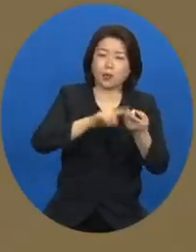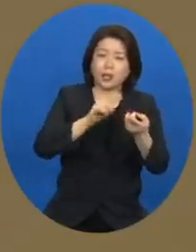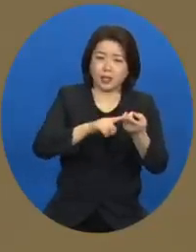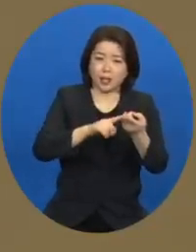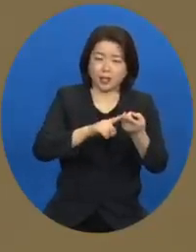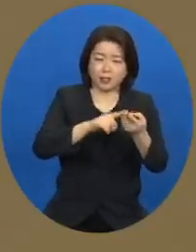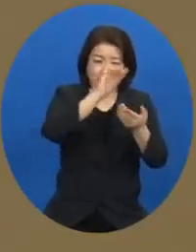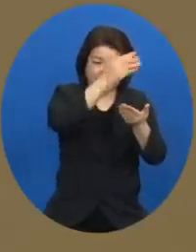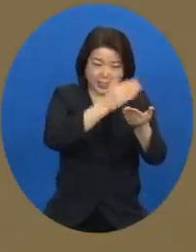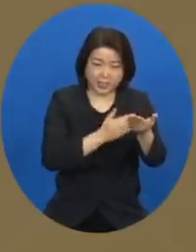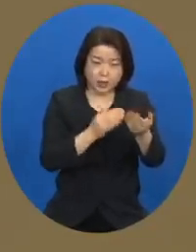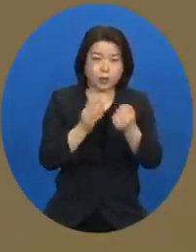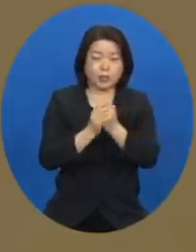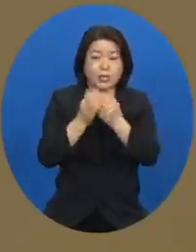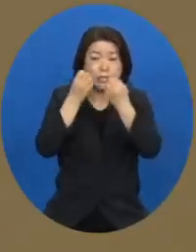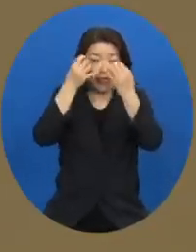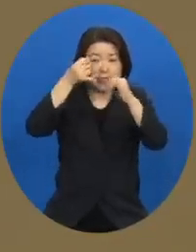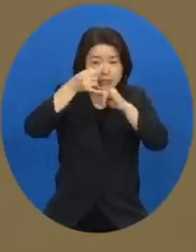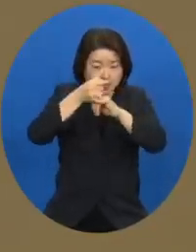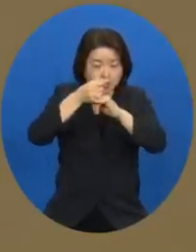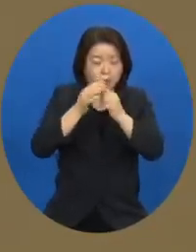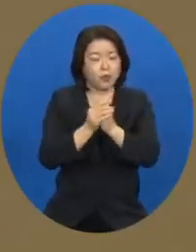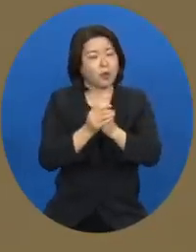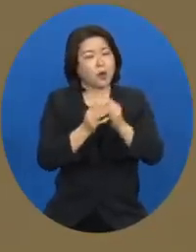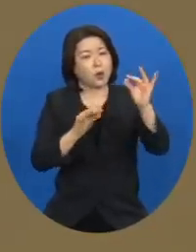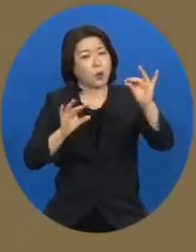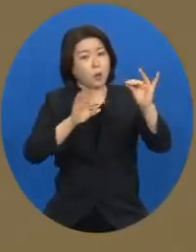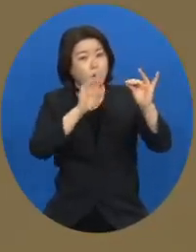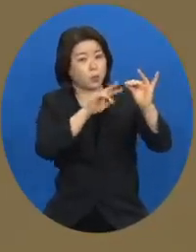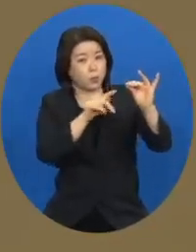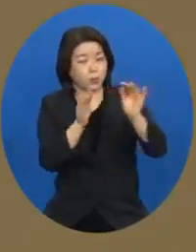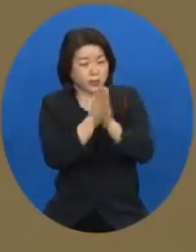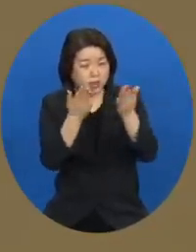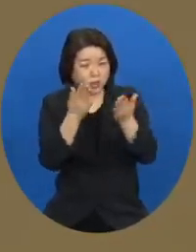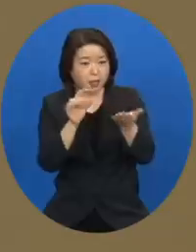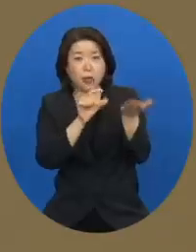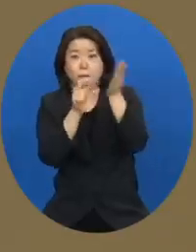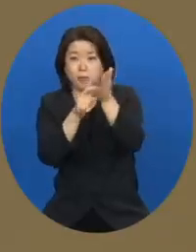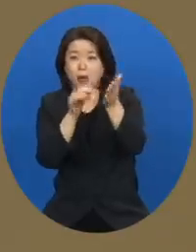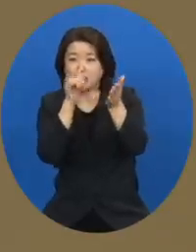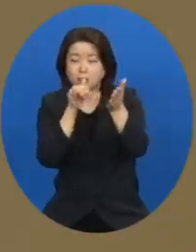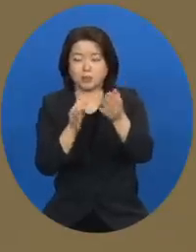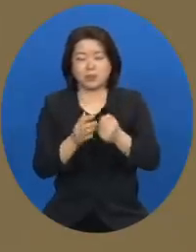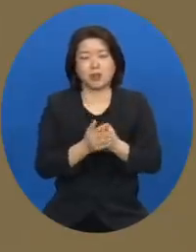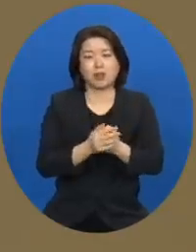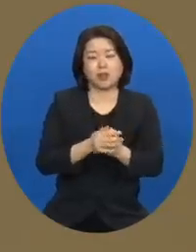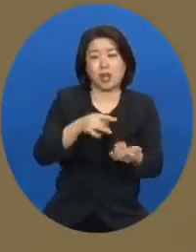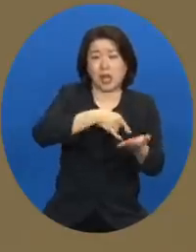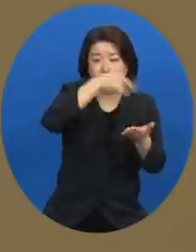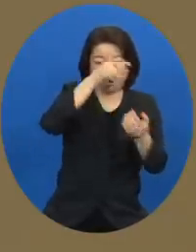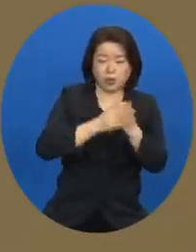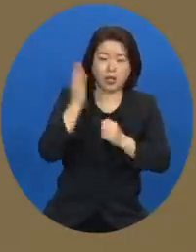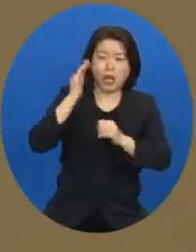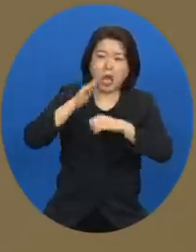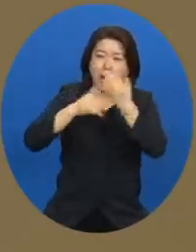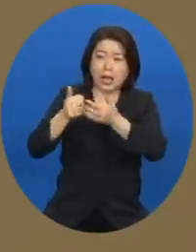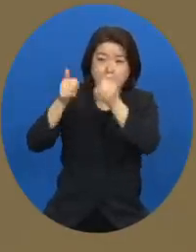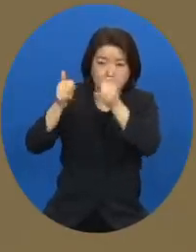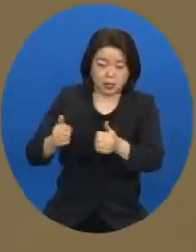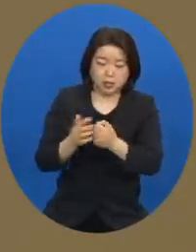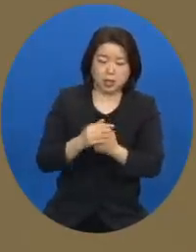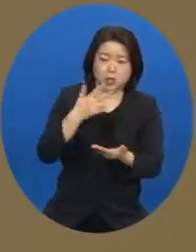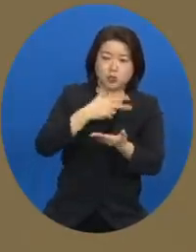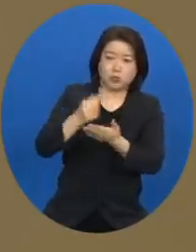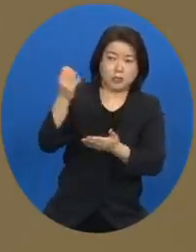나옵니다. 유다서에 나옵니다. 그 유다서를 보면 에녹이 하나님의 심판과 주님의 재림에